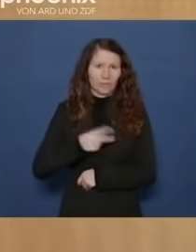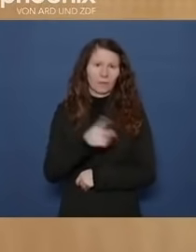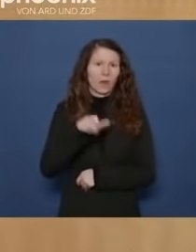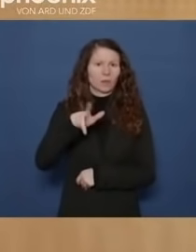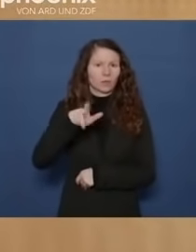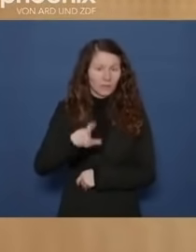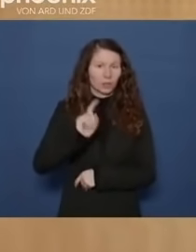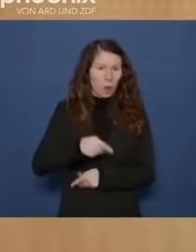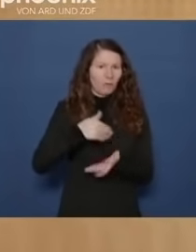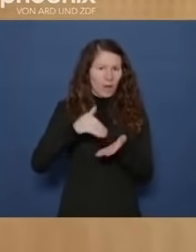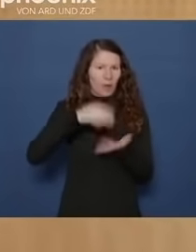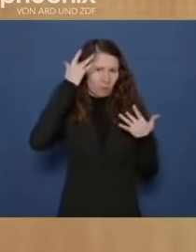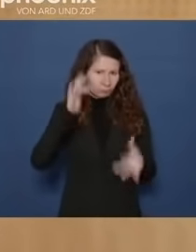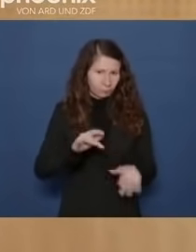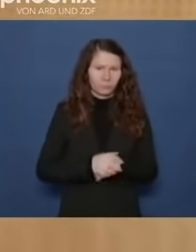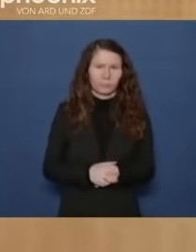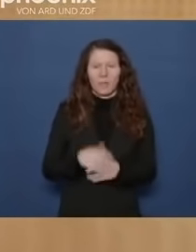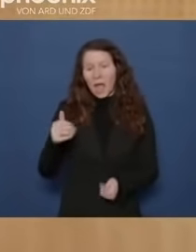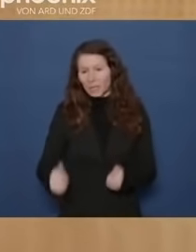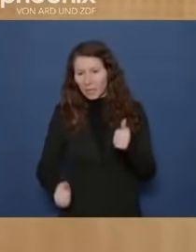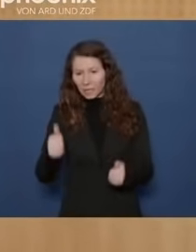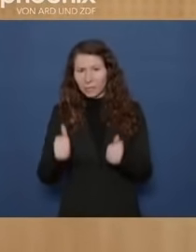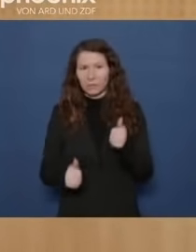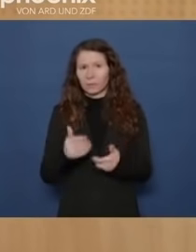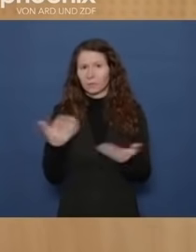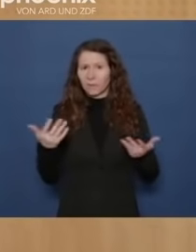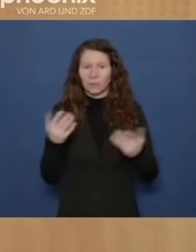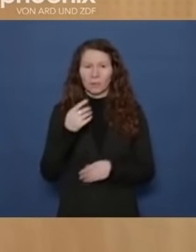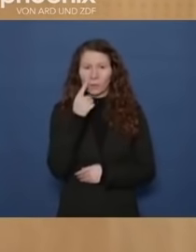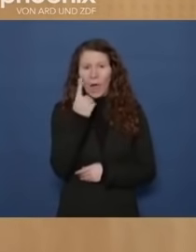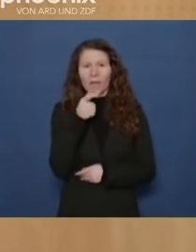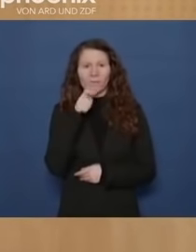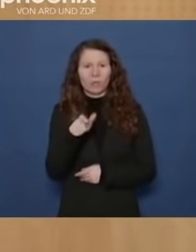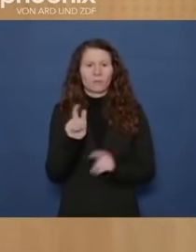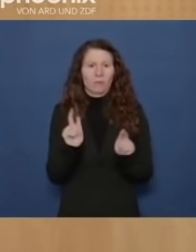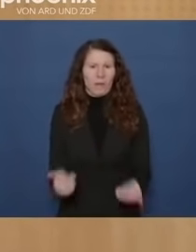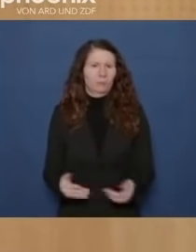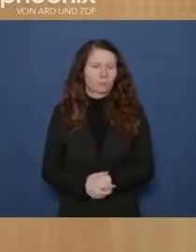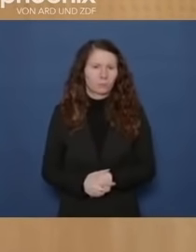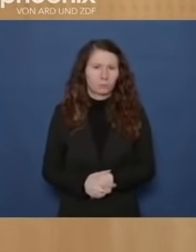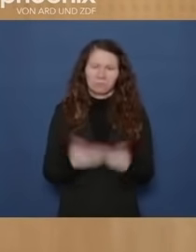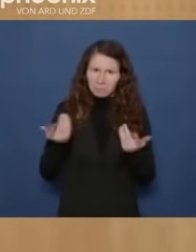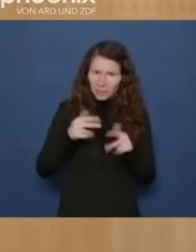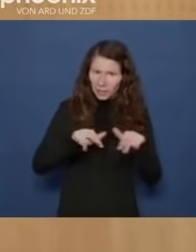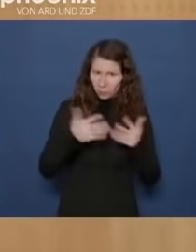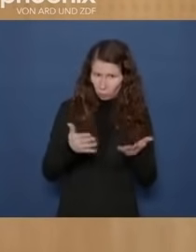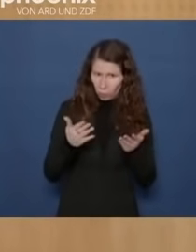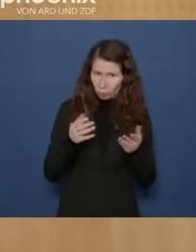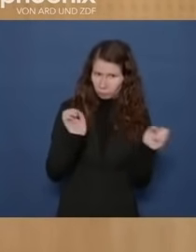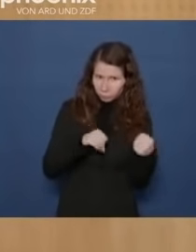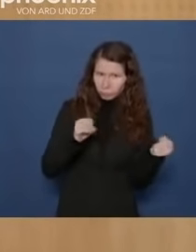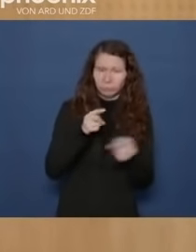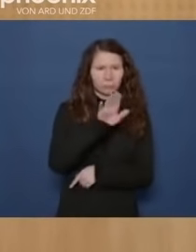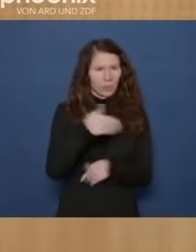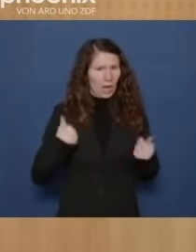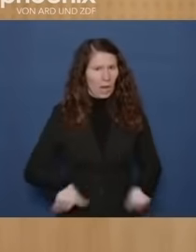2021 hinaus gelten sollen. Bei Alternativen ist nur ein Wort keine. Ist das mit der Regierung abgesprochen? Wie stehen Sie dazu und